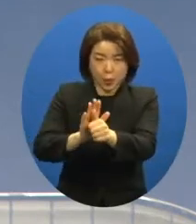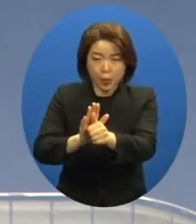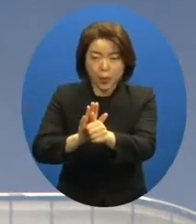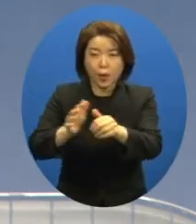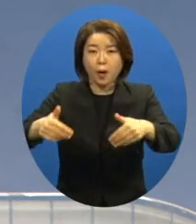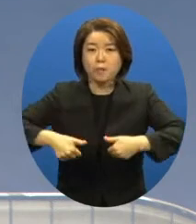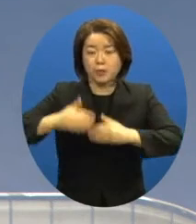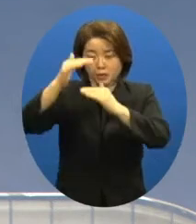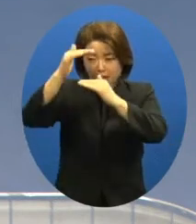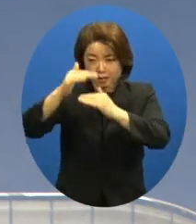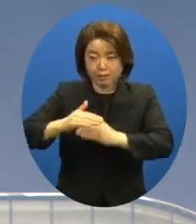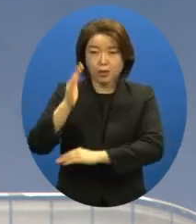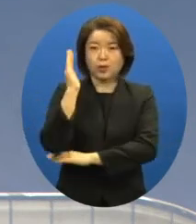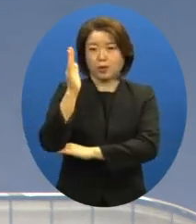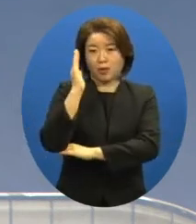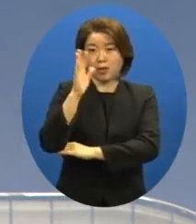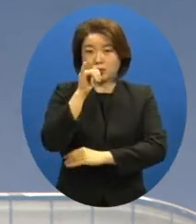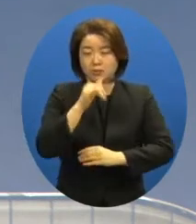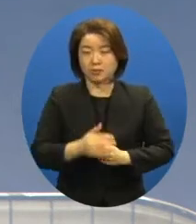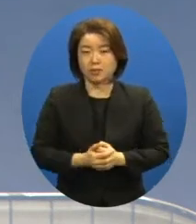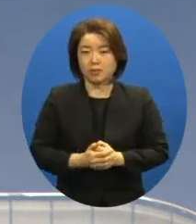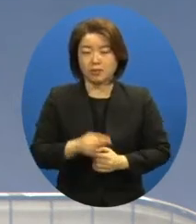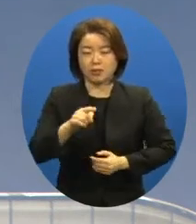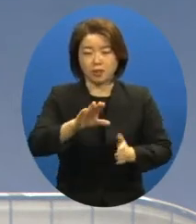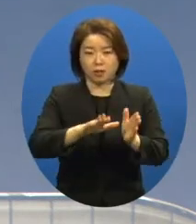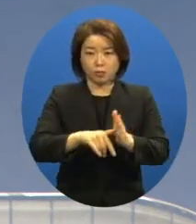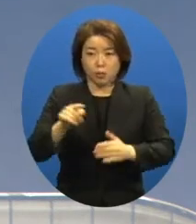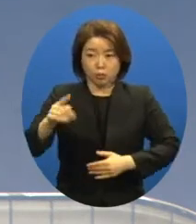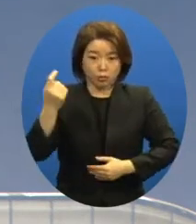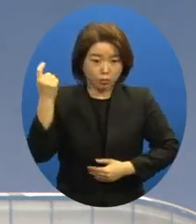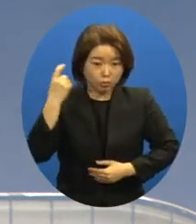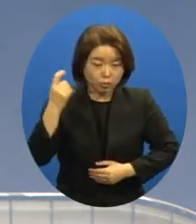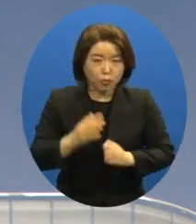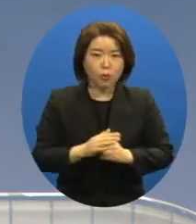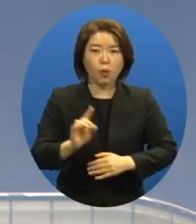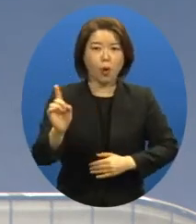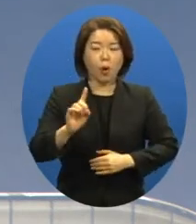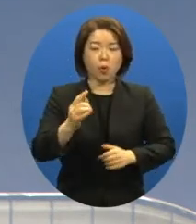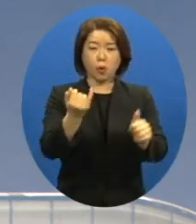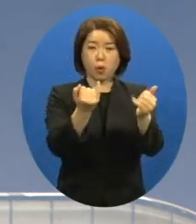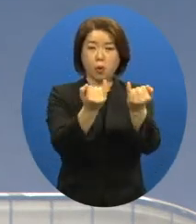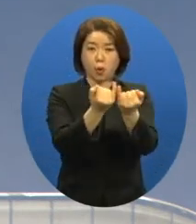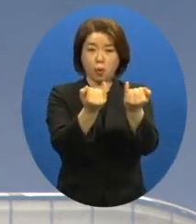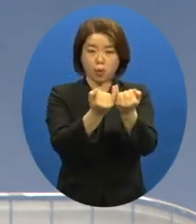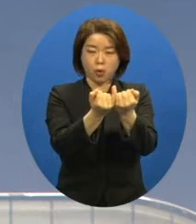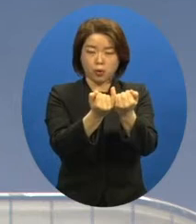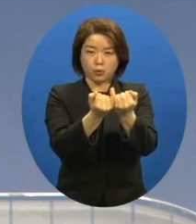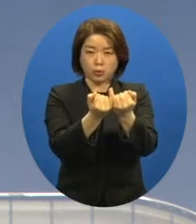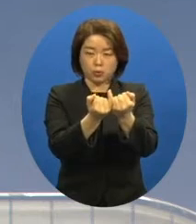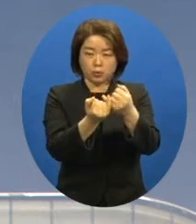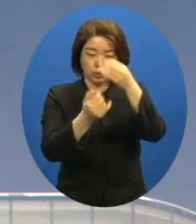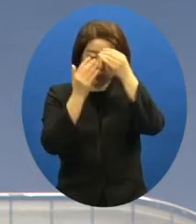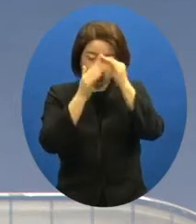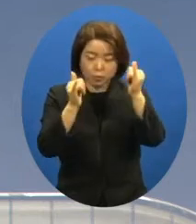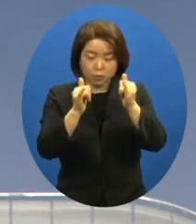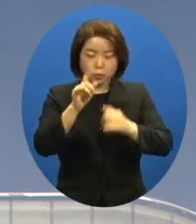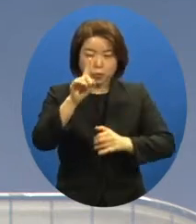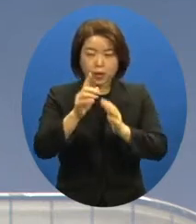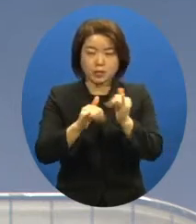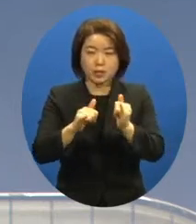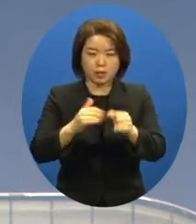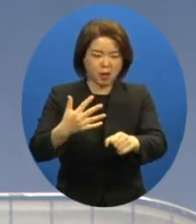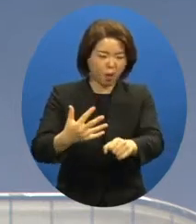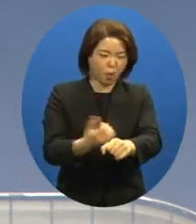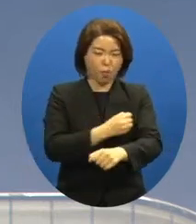내용의 강연을 했습니다. 그때 그 강연을 듣고 어느 여성도 한 분이 대단히 화를